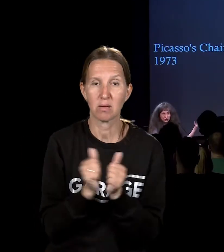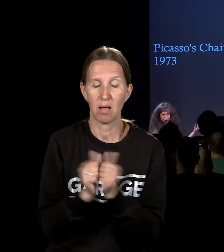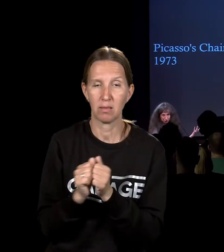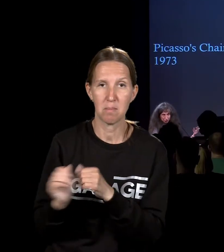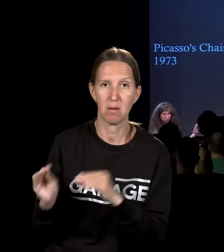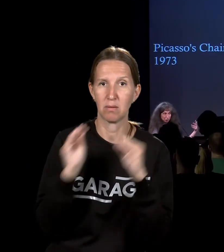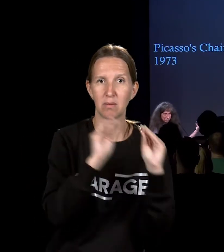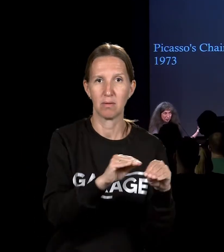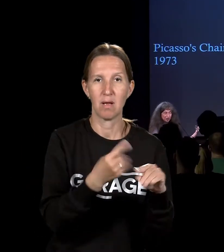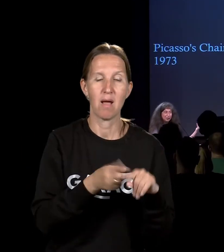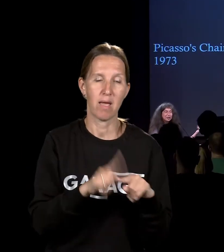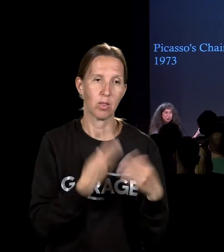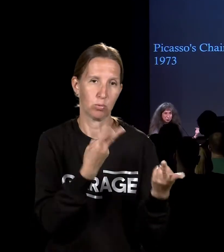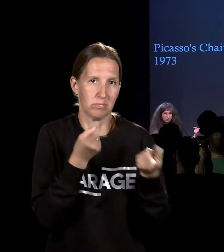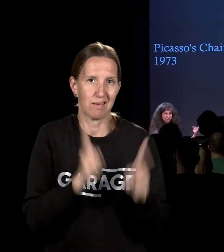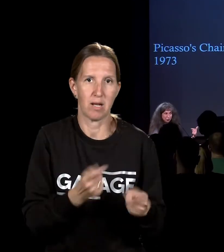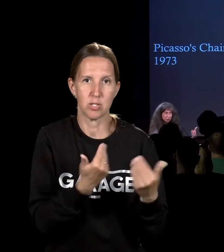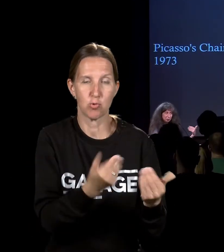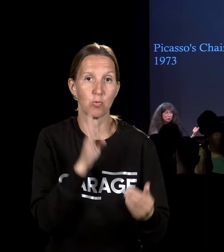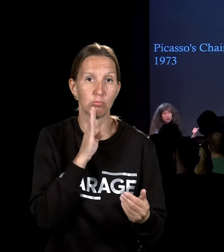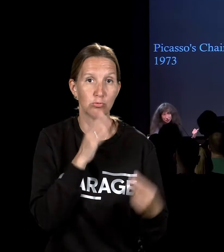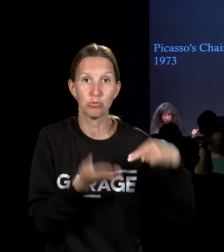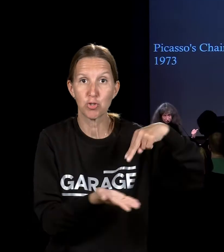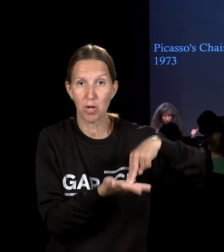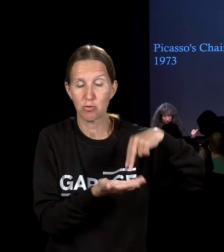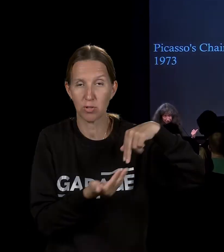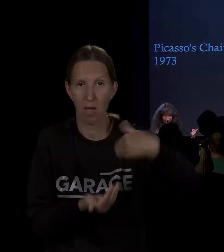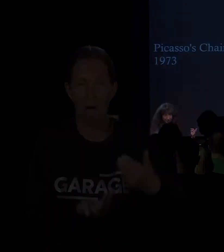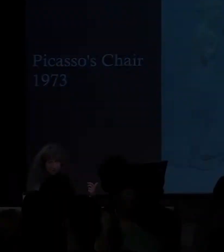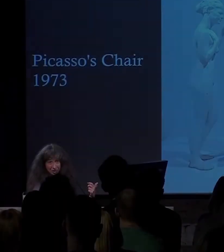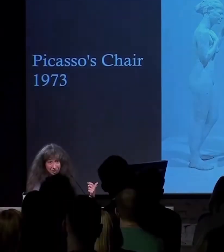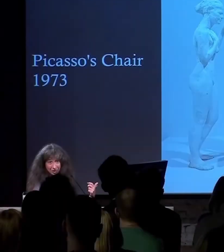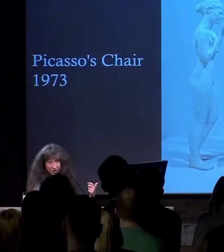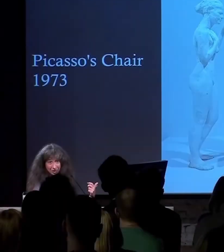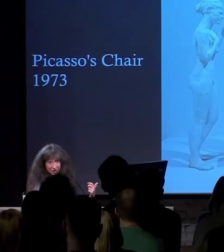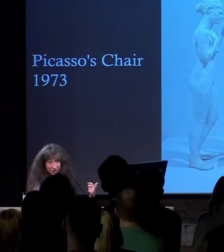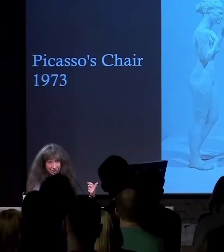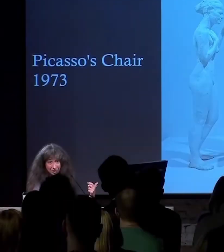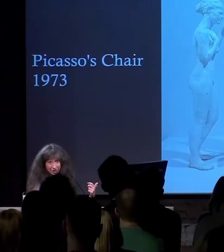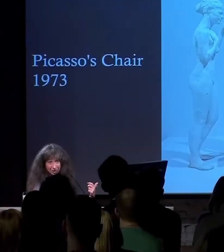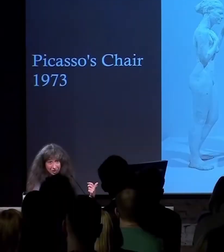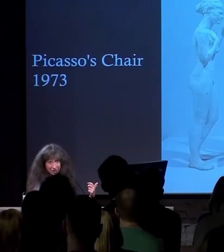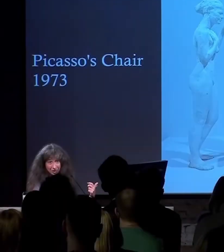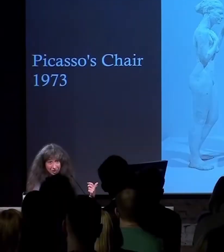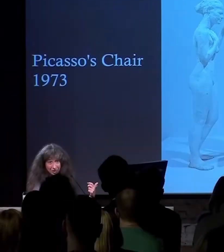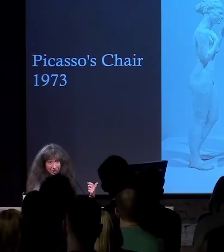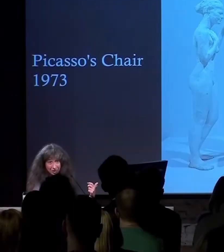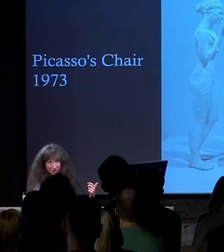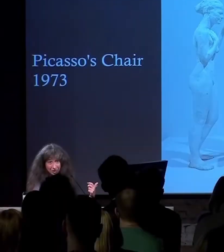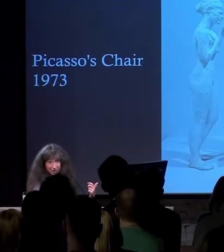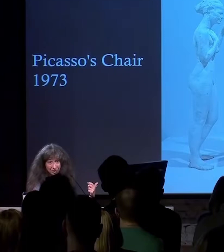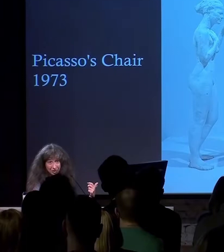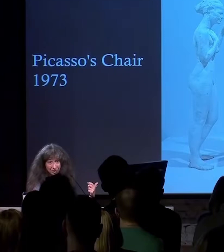вот эту классическую, более-менее реалистическую женщину, которая не просто реалистическая, а реальная. Скульптура Джорджа Сигала «Стул